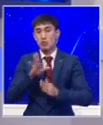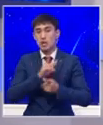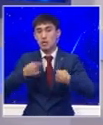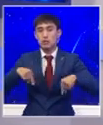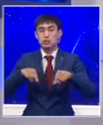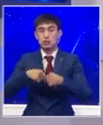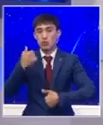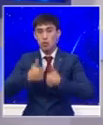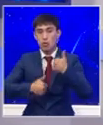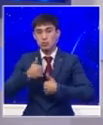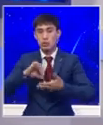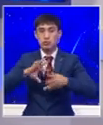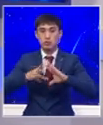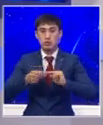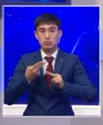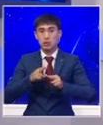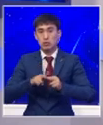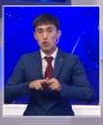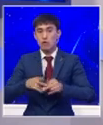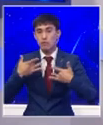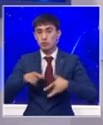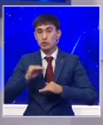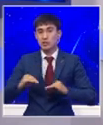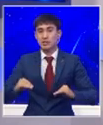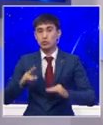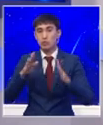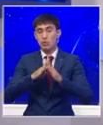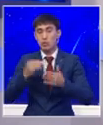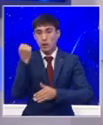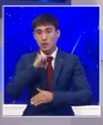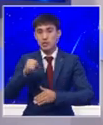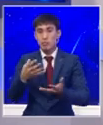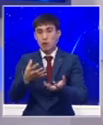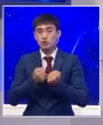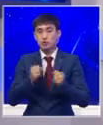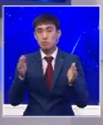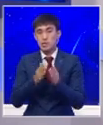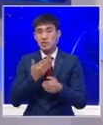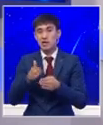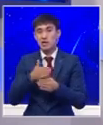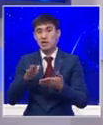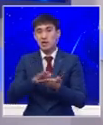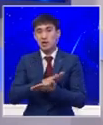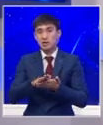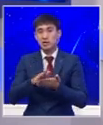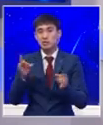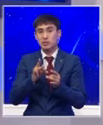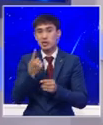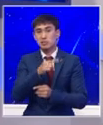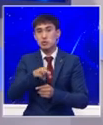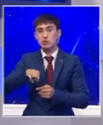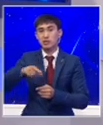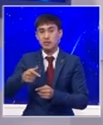организован конкурс по результатам которого выпускники детдома победили и получили мини Гранты в размере 1 млн